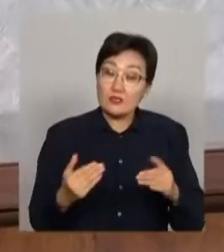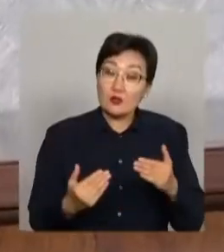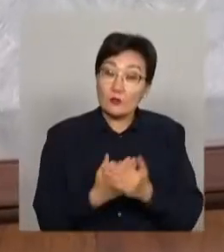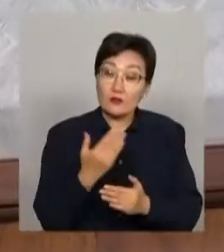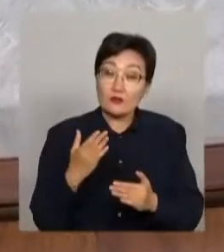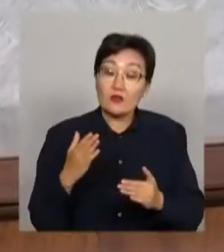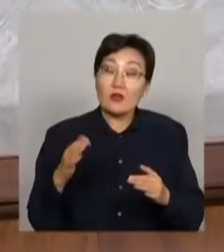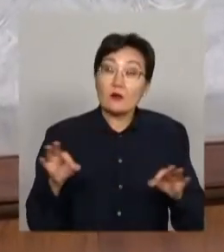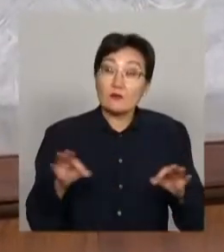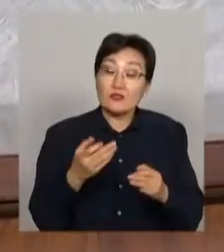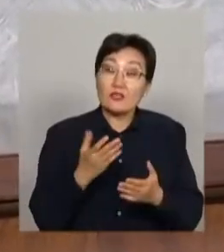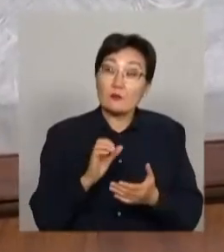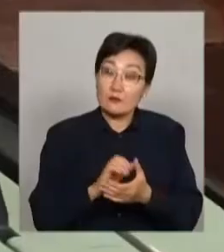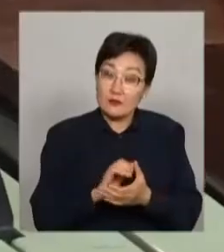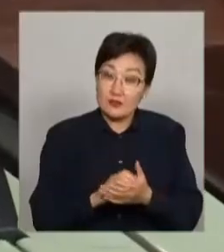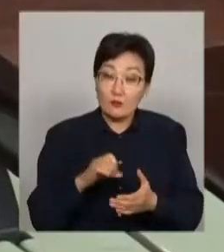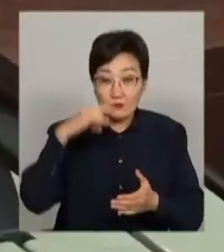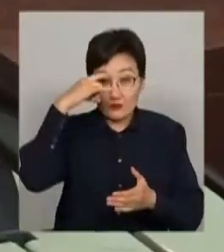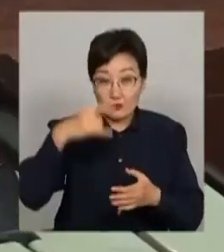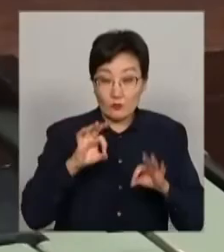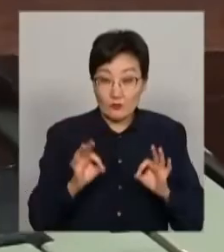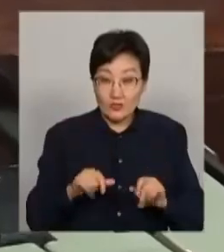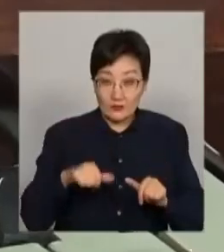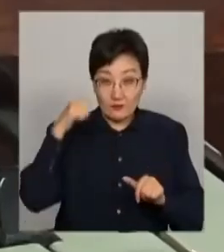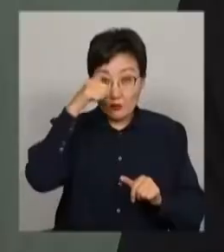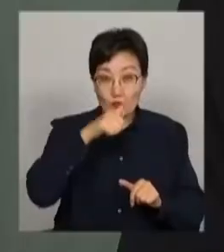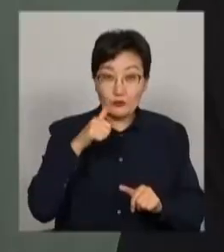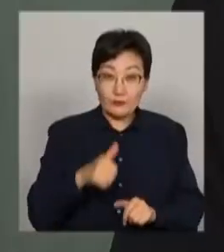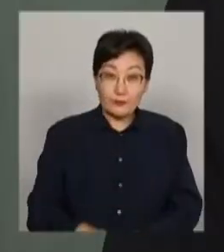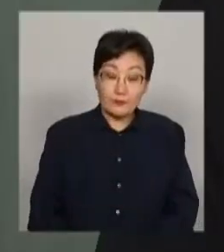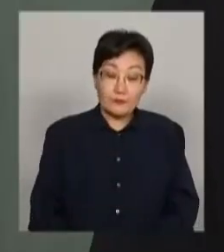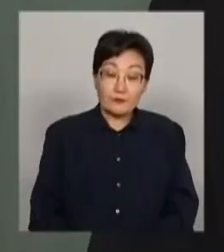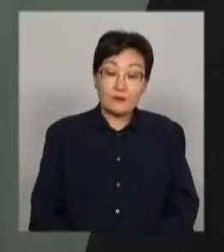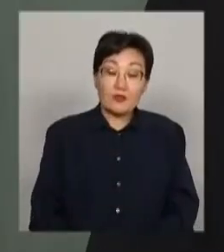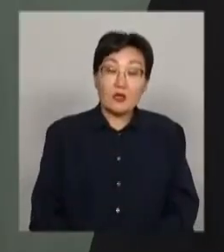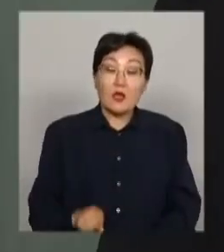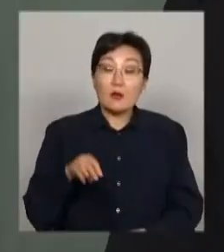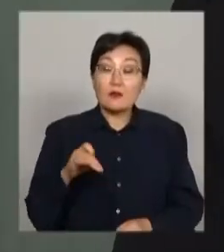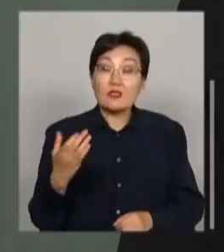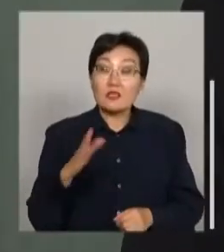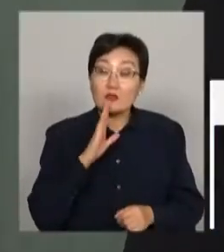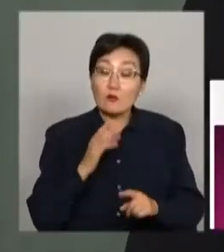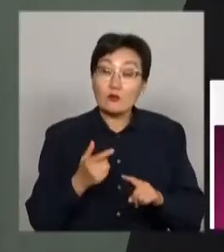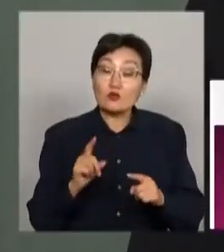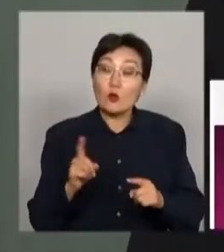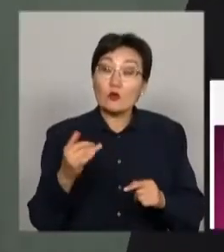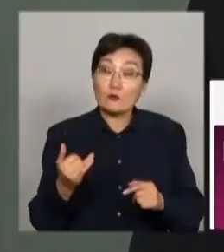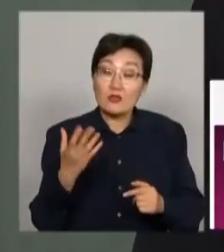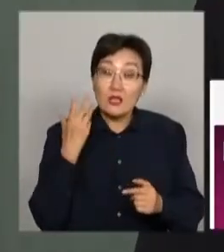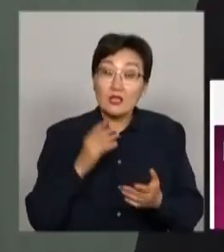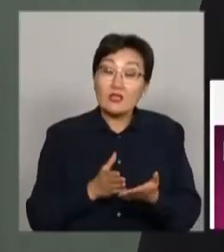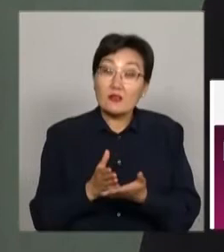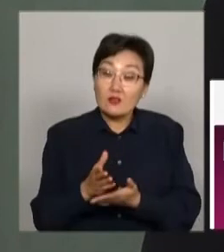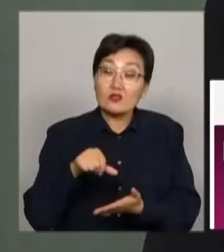композицию планируют презентовать в Казахстане осенью этого года. В Амине что хорошо, когда она выходит на